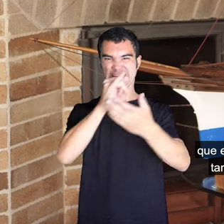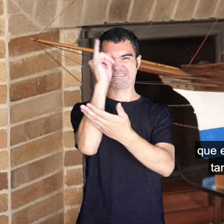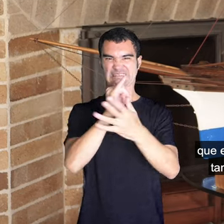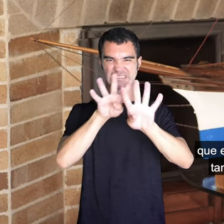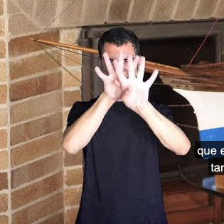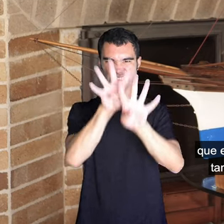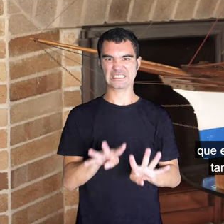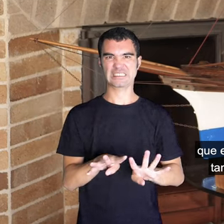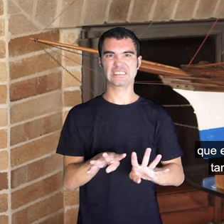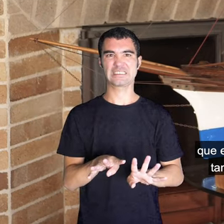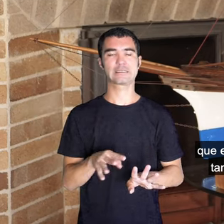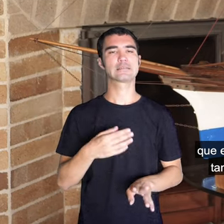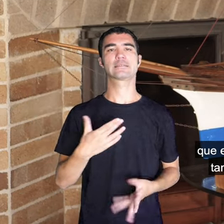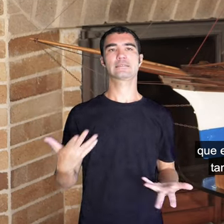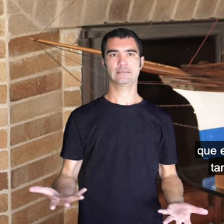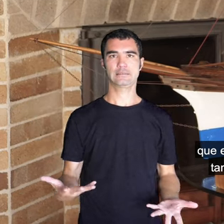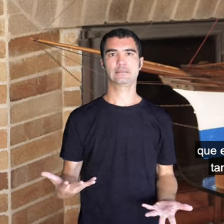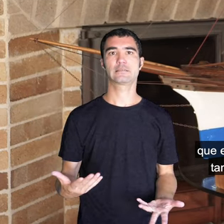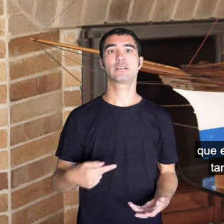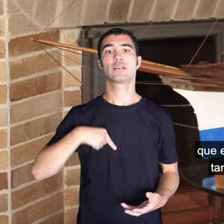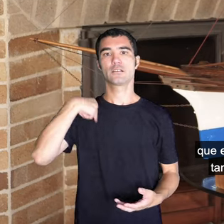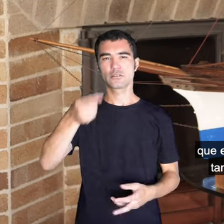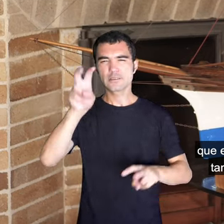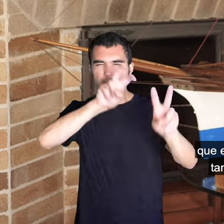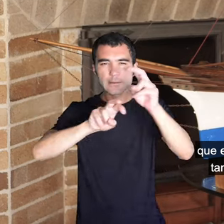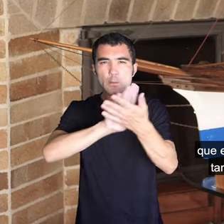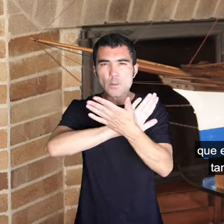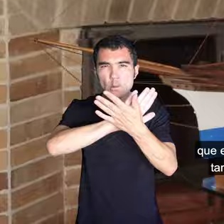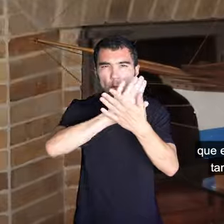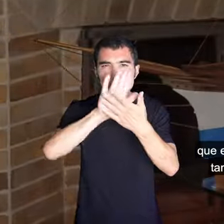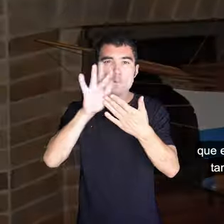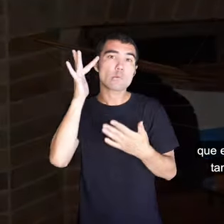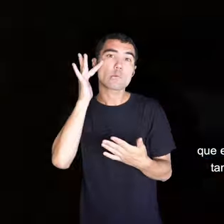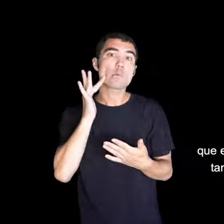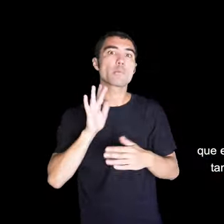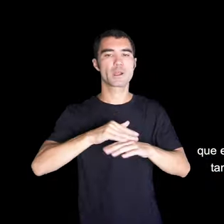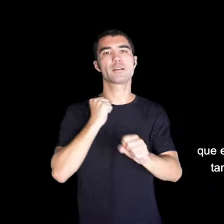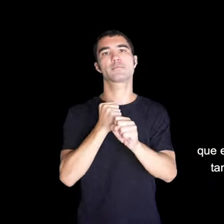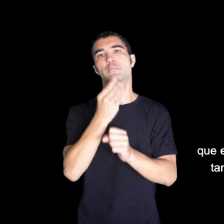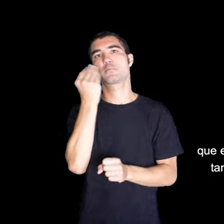que anaves a cercar que sortia el més completa possible per poder treballar.